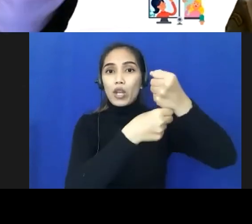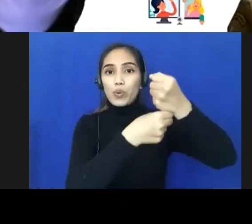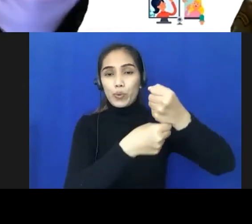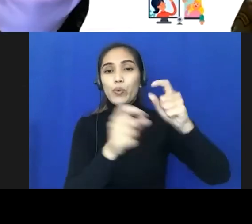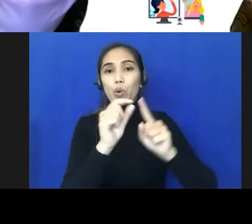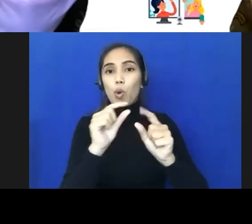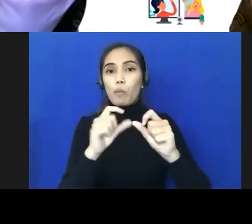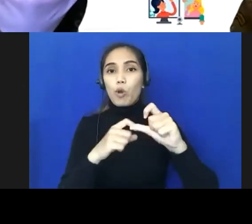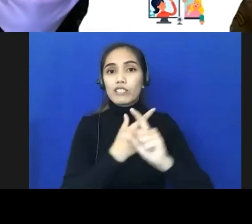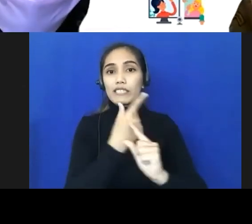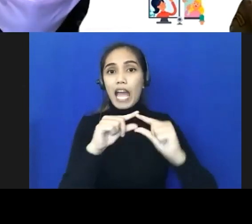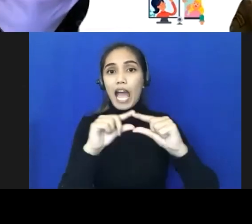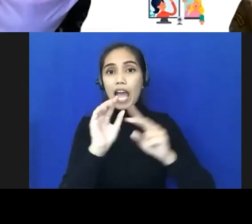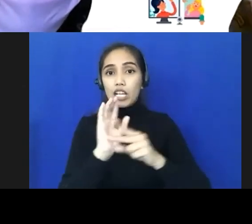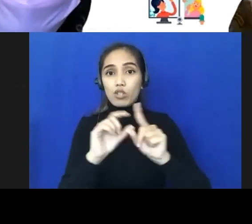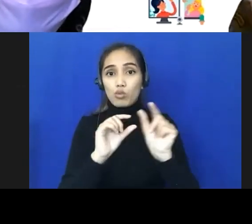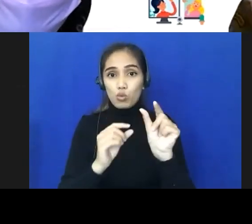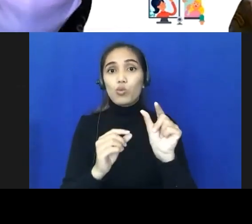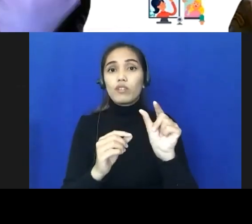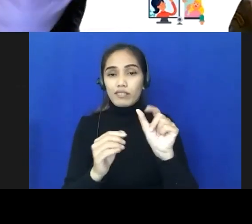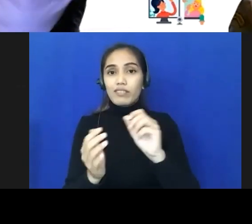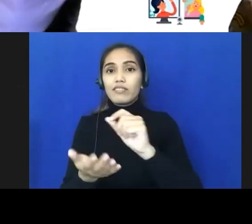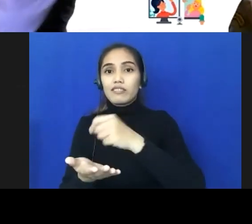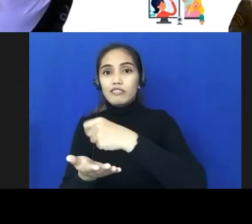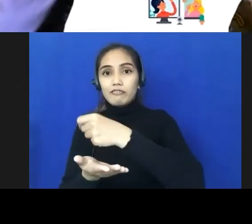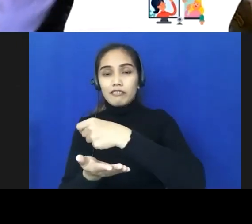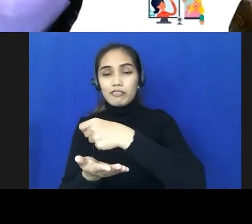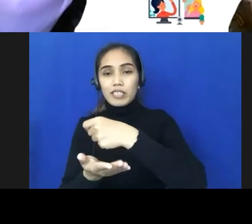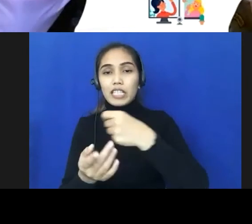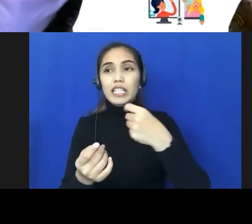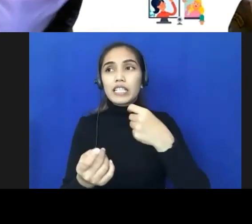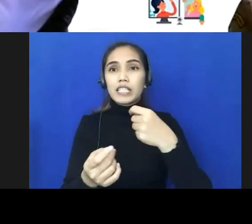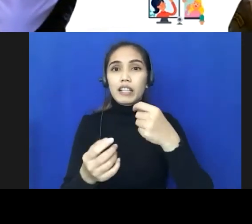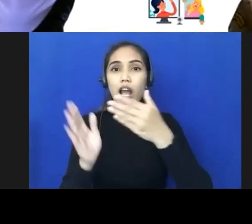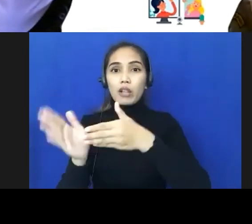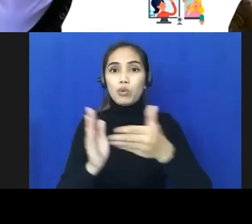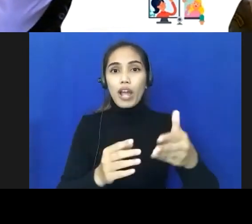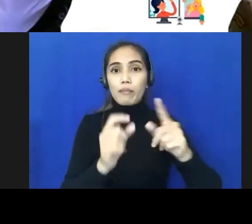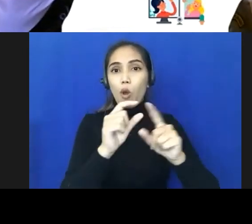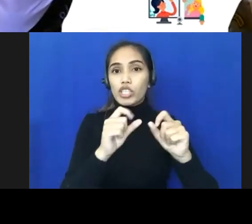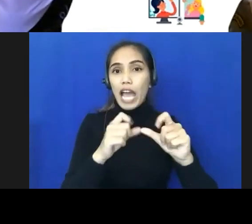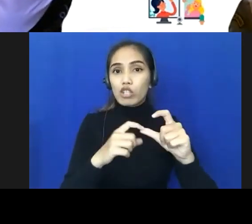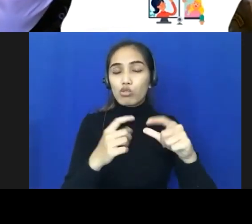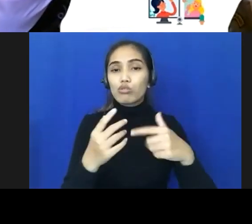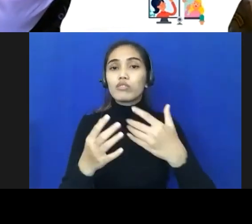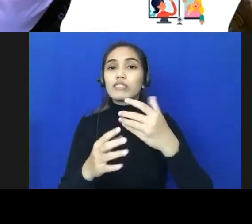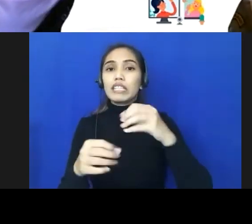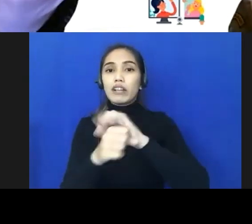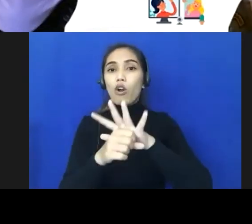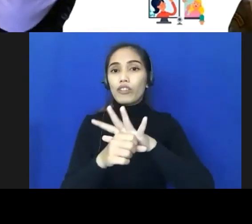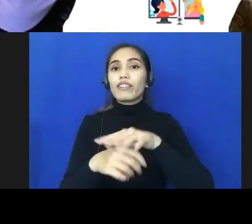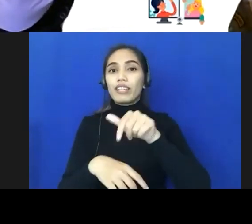Iya, ditandatangani oleh Pak Setda. Pak Setda. Iya. Oke, terima kasih para